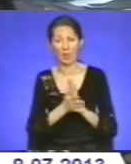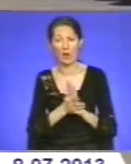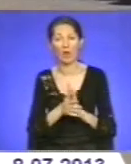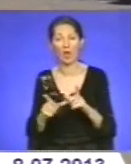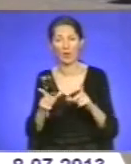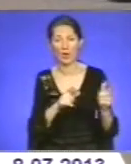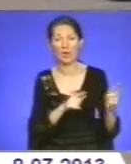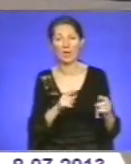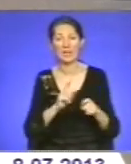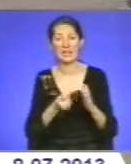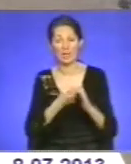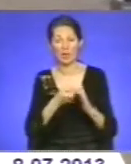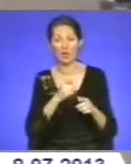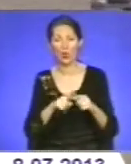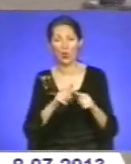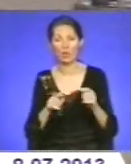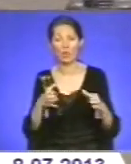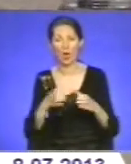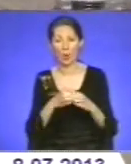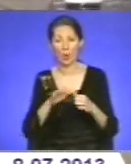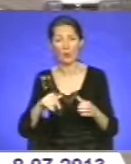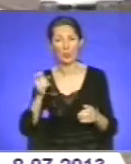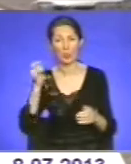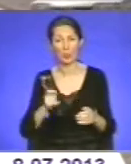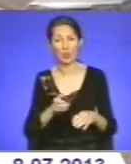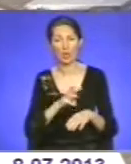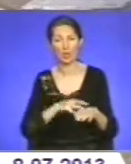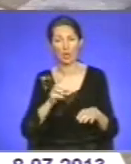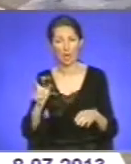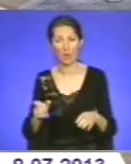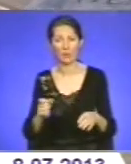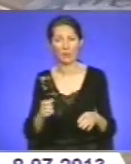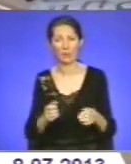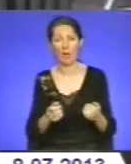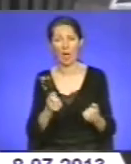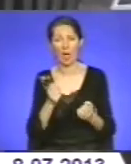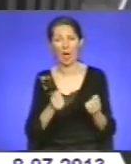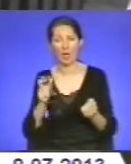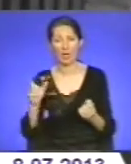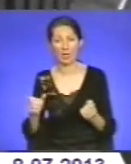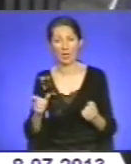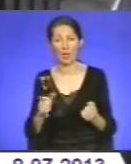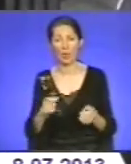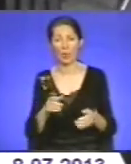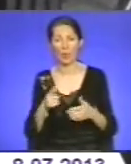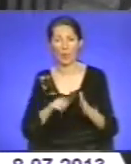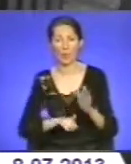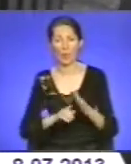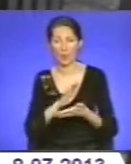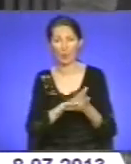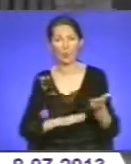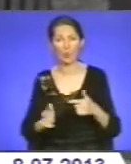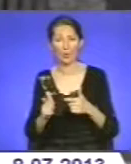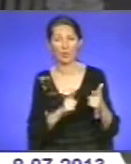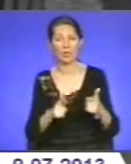виїхала слідчо-оперативна група. Після прибуття правоохоронців пасажир продовжував поводитися зухвало. Перешкоджав